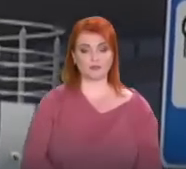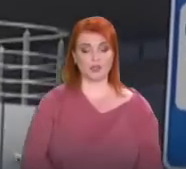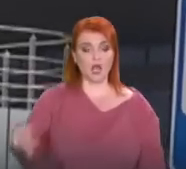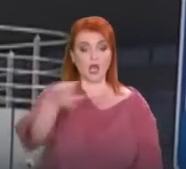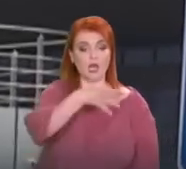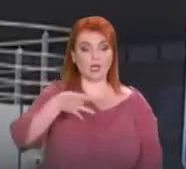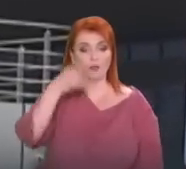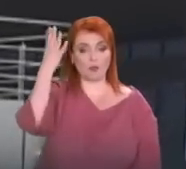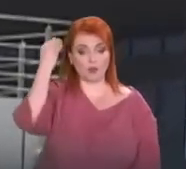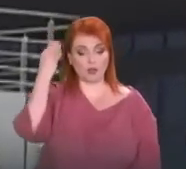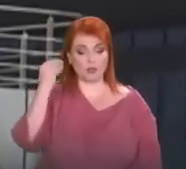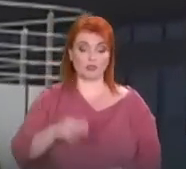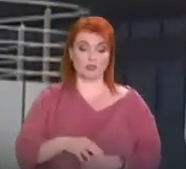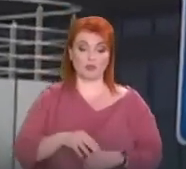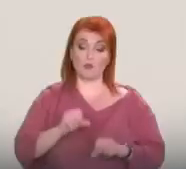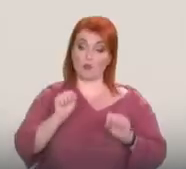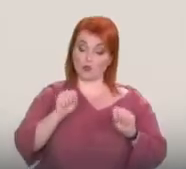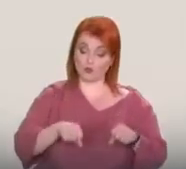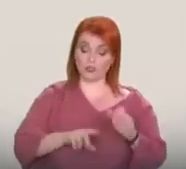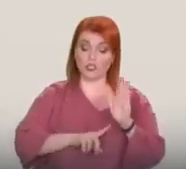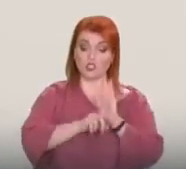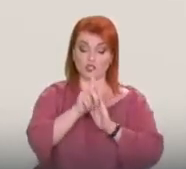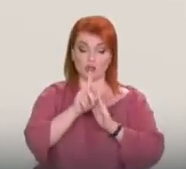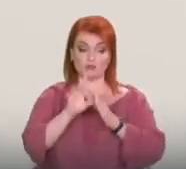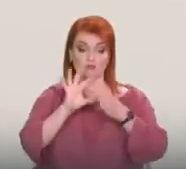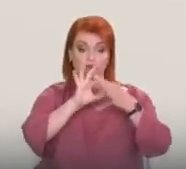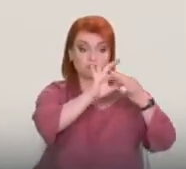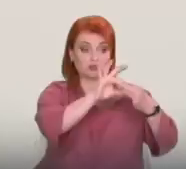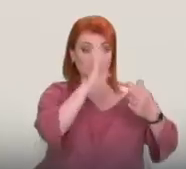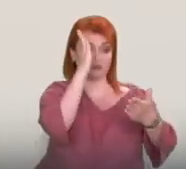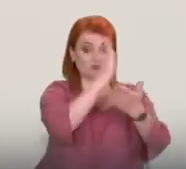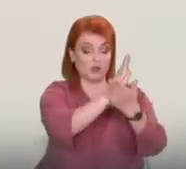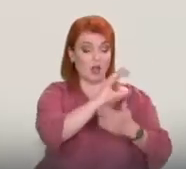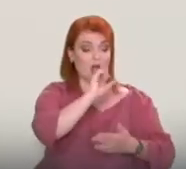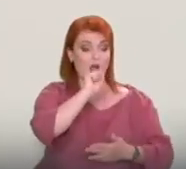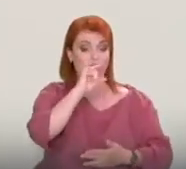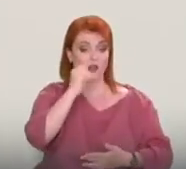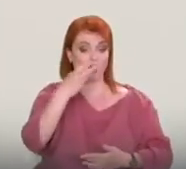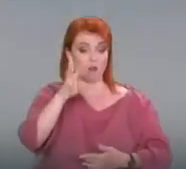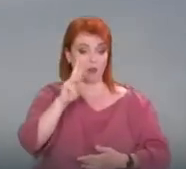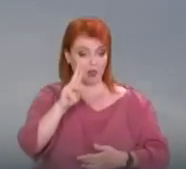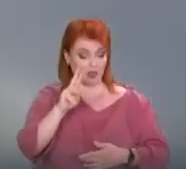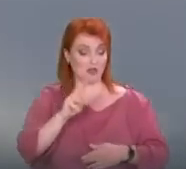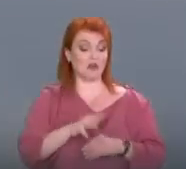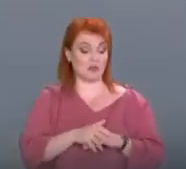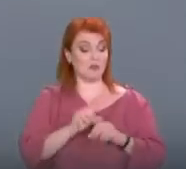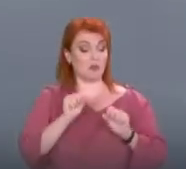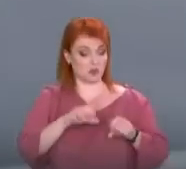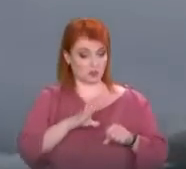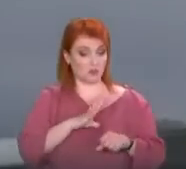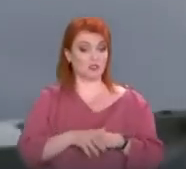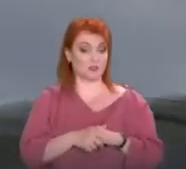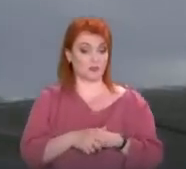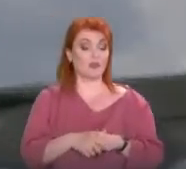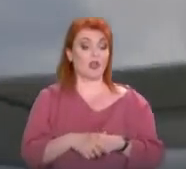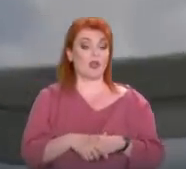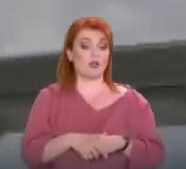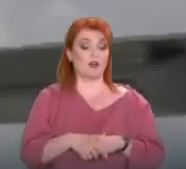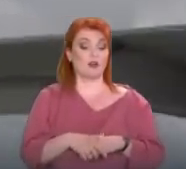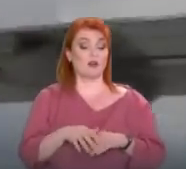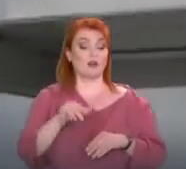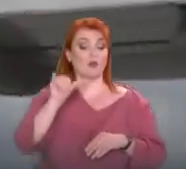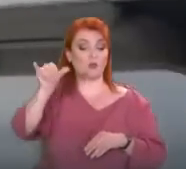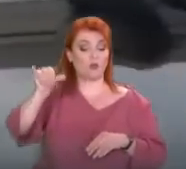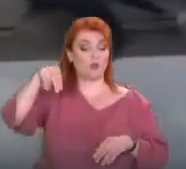Republica Moldova ar putea avea zboruri directe în Emiratele Arabe Unite. Subiectul a fost abordat de președinta statului Maia Sandu la o întrevedere